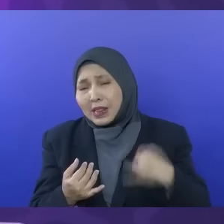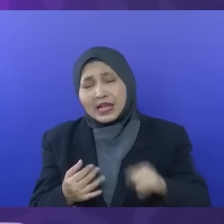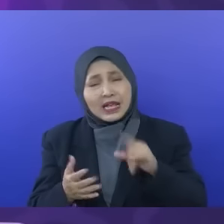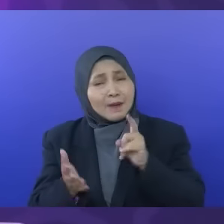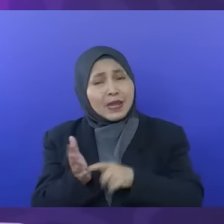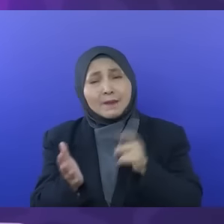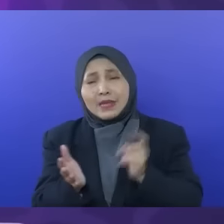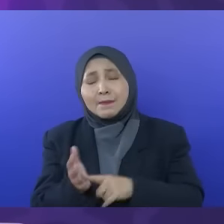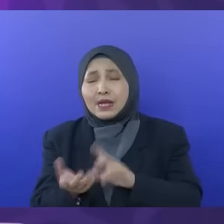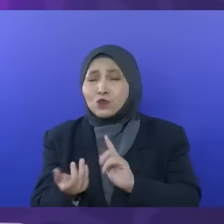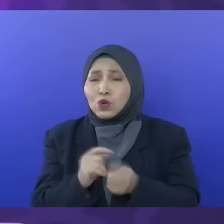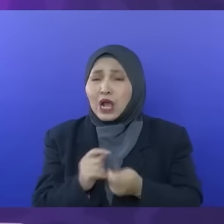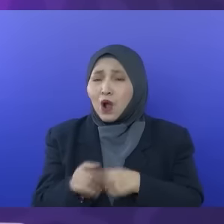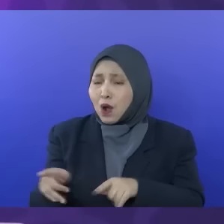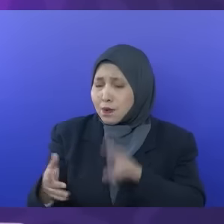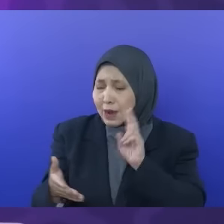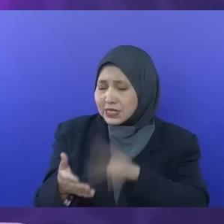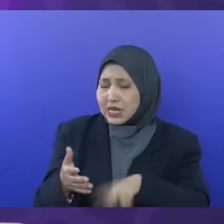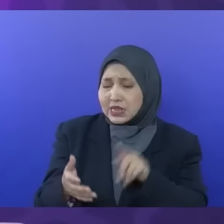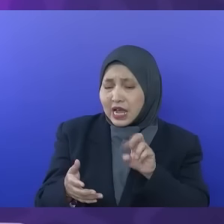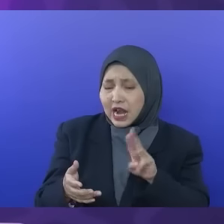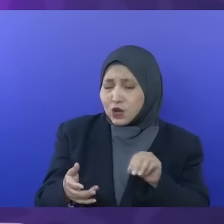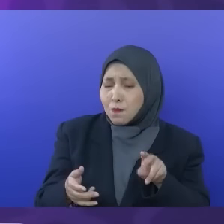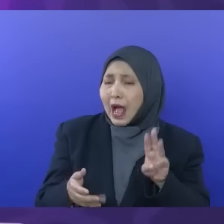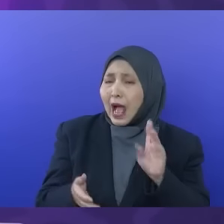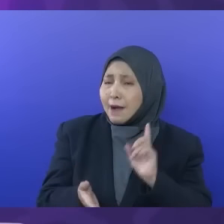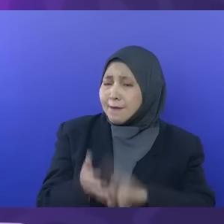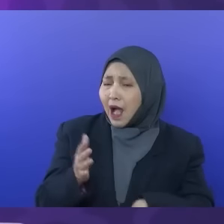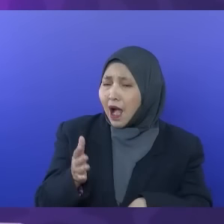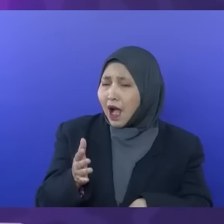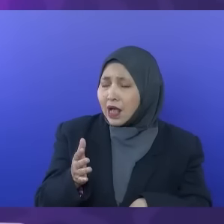lagi ya tahu pokoknya baca Taran apa